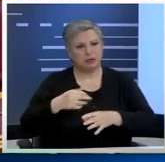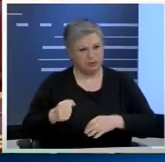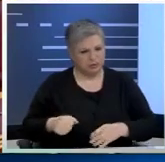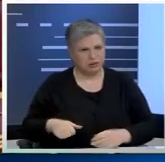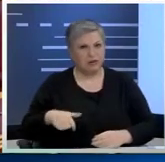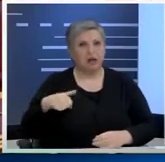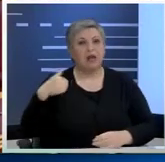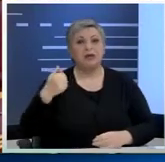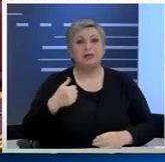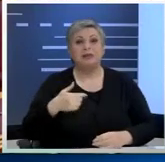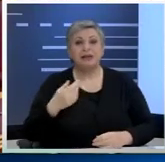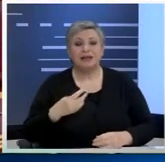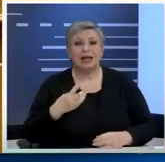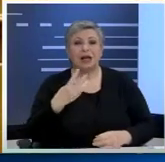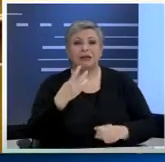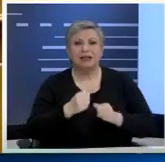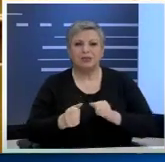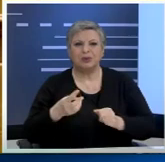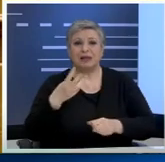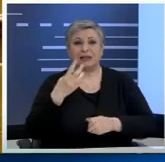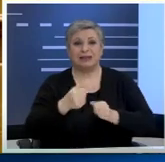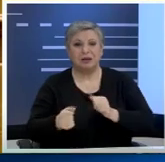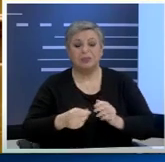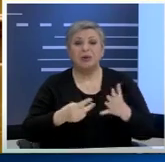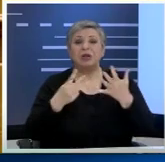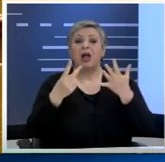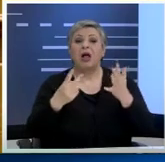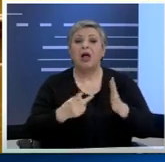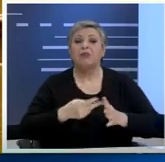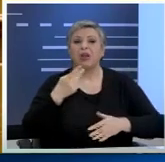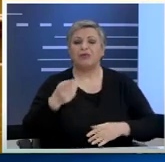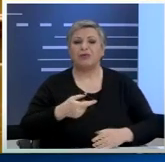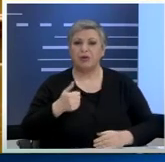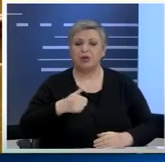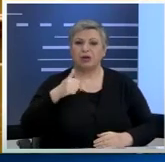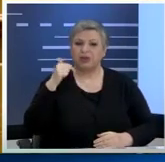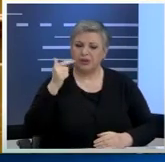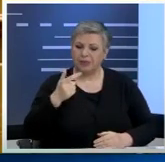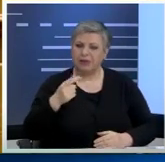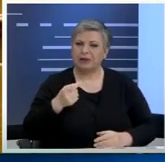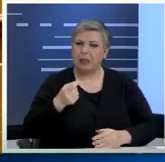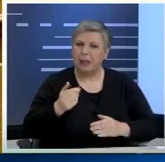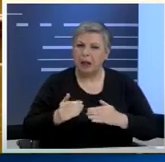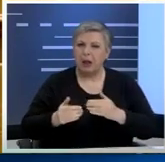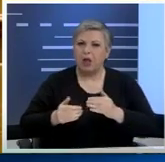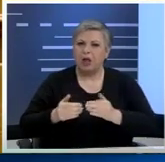7 συνεχόμενα τρίμηνα, με ήπιο ρυθμό στην αρχή, με επιταχυνόμενο ρυθμό τώρα της τάξης